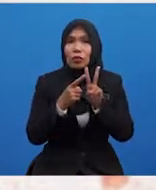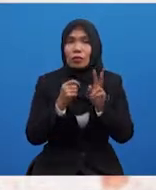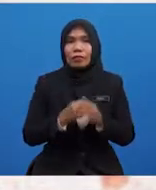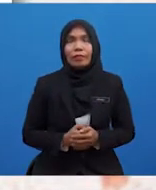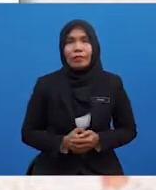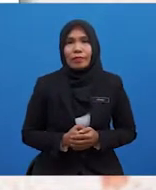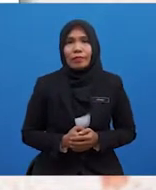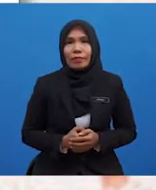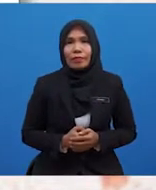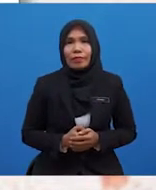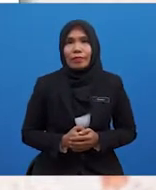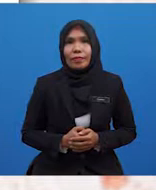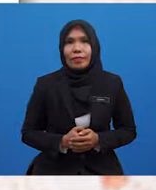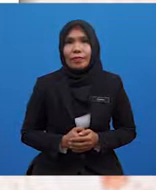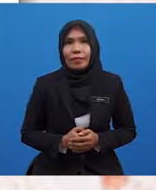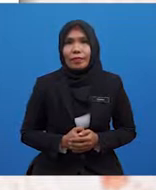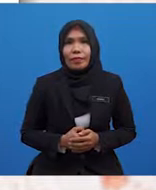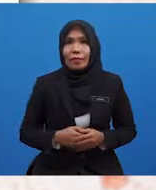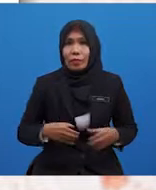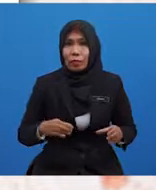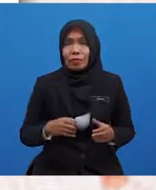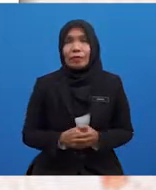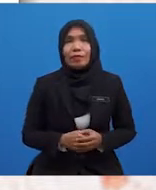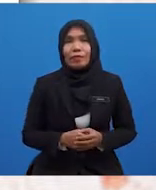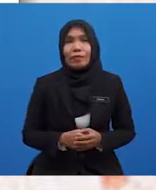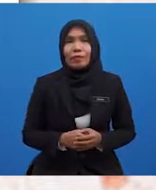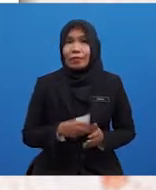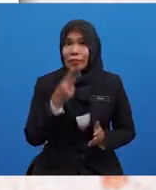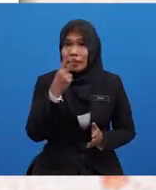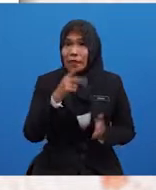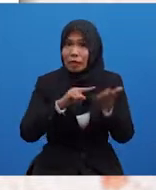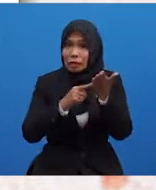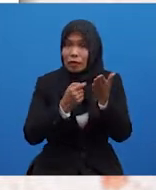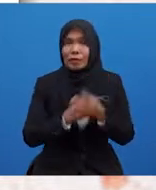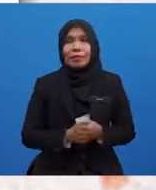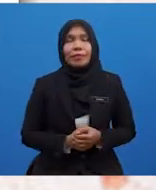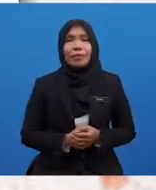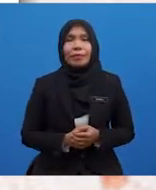Cuba kamu lihat semula pada gambar rajah yang diberikan.